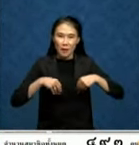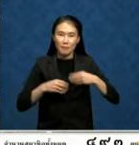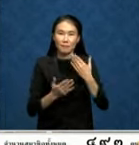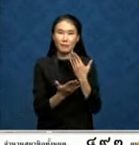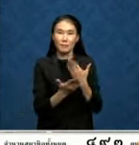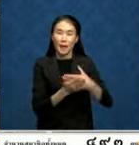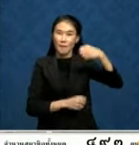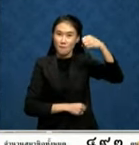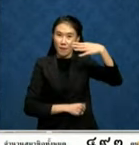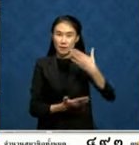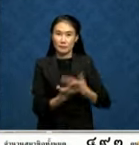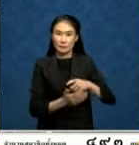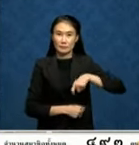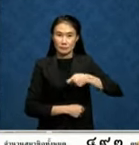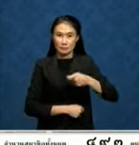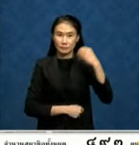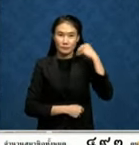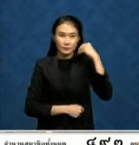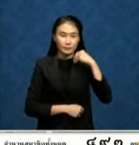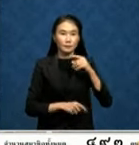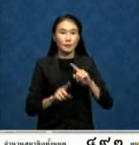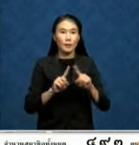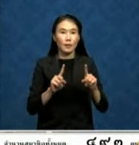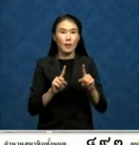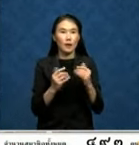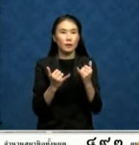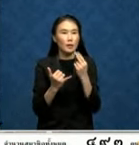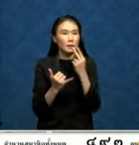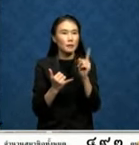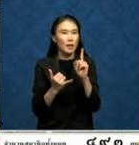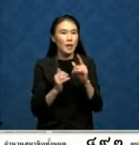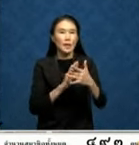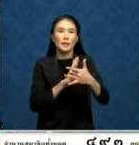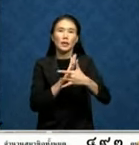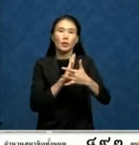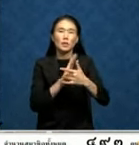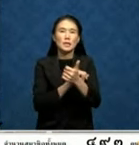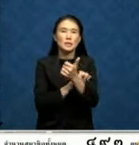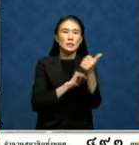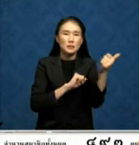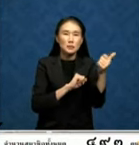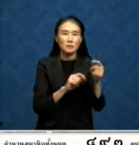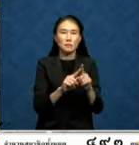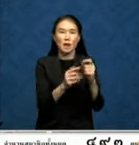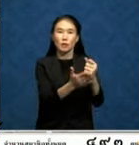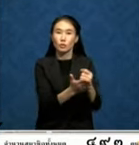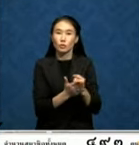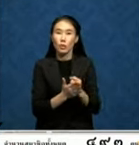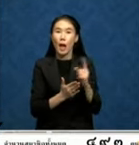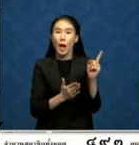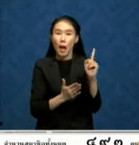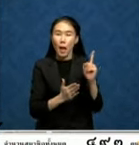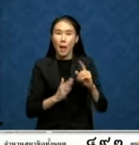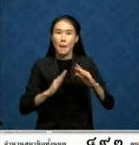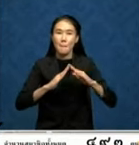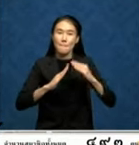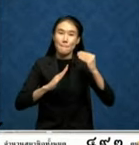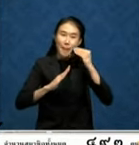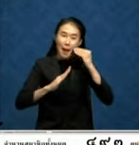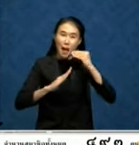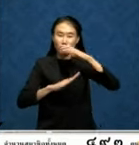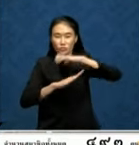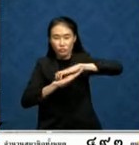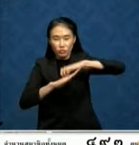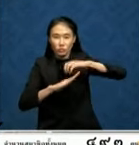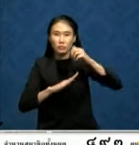ขึ้นแต่ว่าในเรื่องของพลังงานทางเลือกวันนี้มันมีเทคโนโลยีมีนวัตกรรมที่จะตอบโจทย์และเป็นทาง